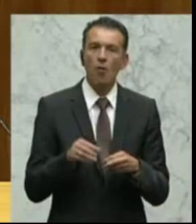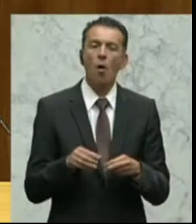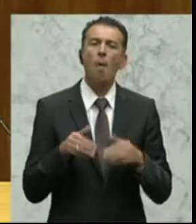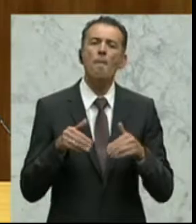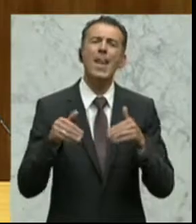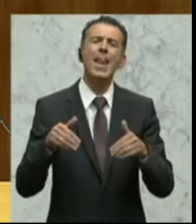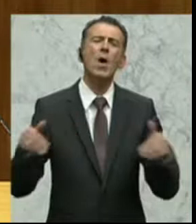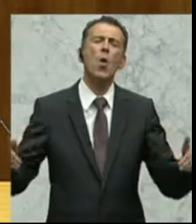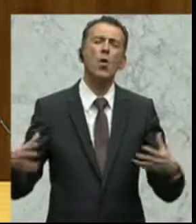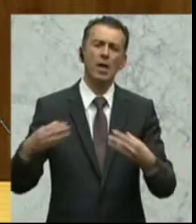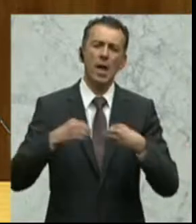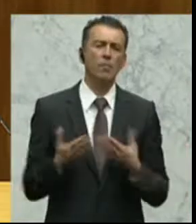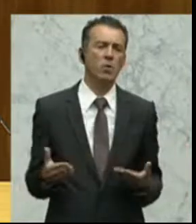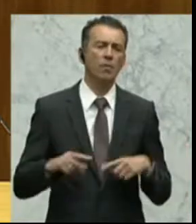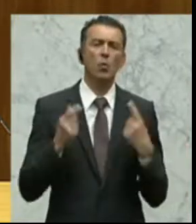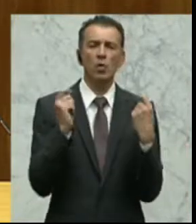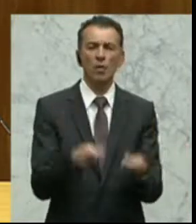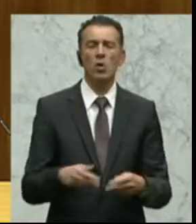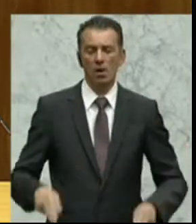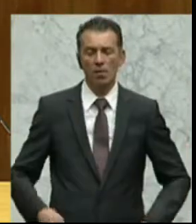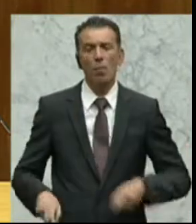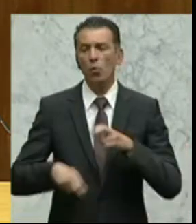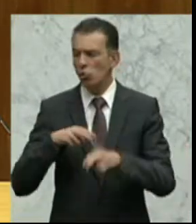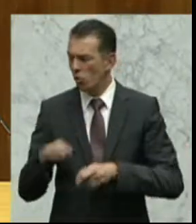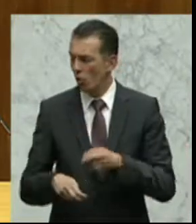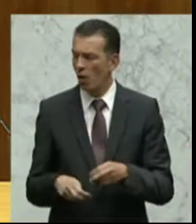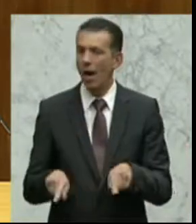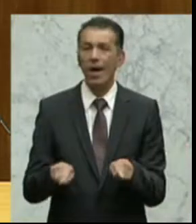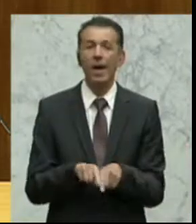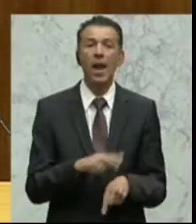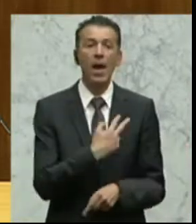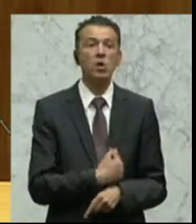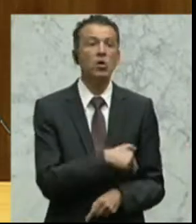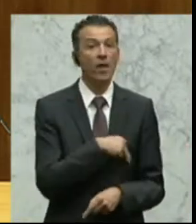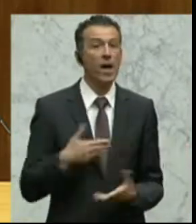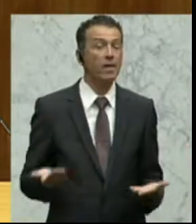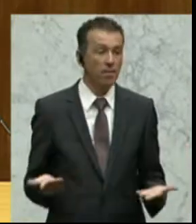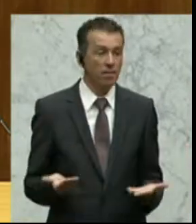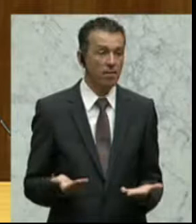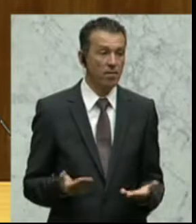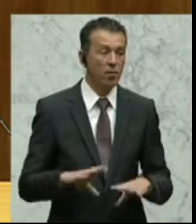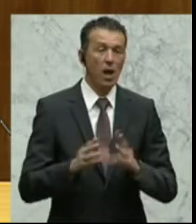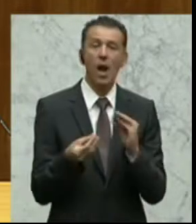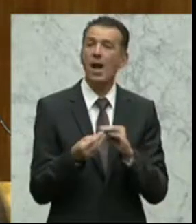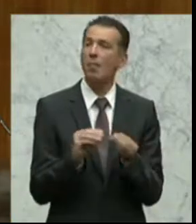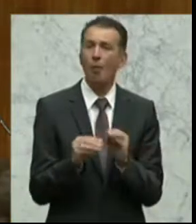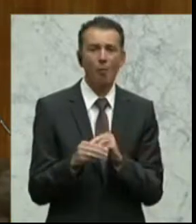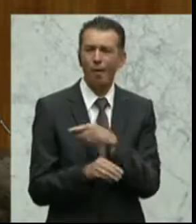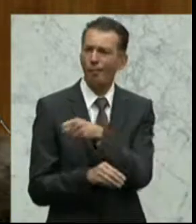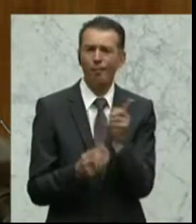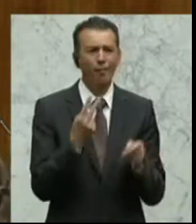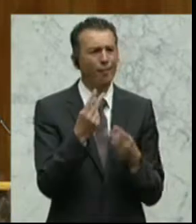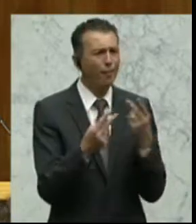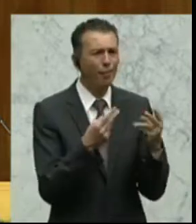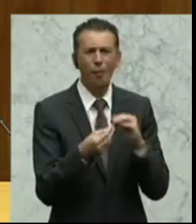unser Vorschlag eine Vermögensteuer, wie das die Schweiz macht. Und alle Probleme, die hier gesehen werden, wie das in der